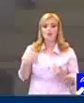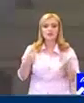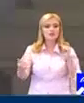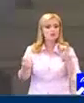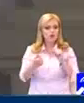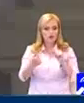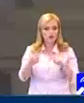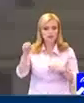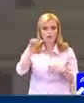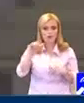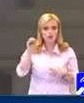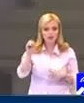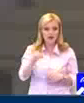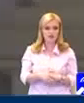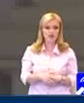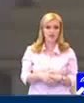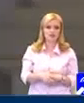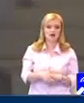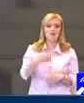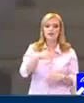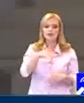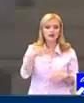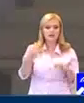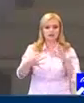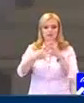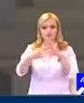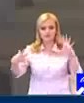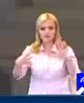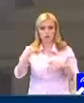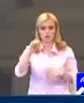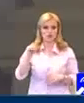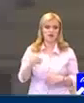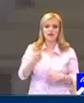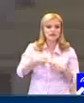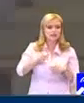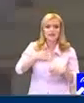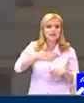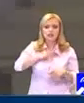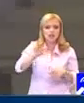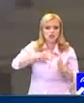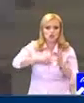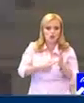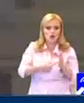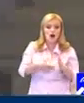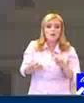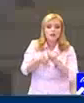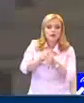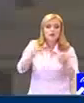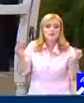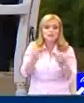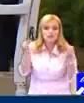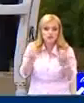никаких целей что-либо и кого-либо разделять в Евросоюзе. Мы наоборот заинтересованы в